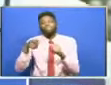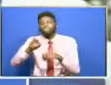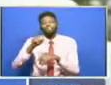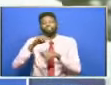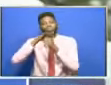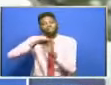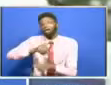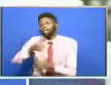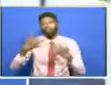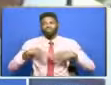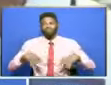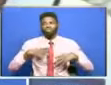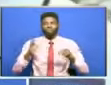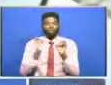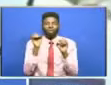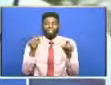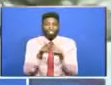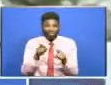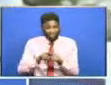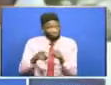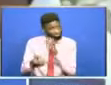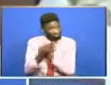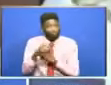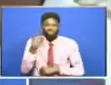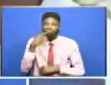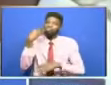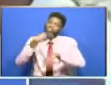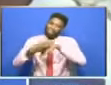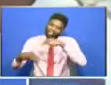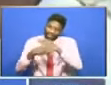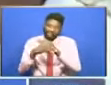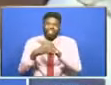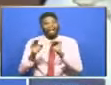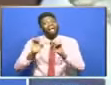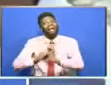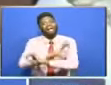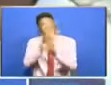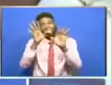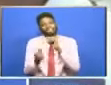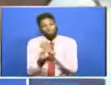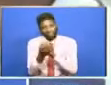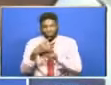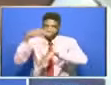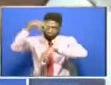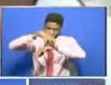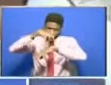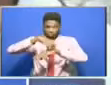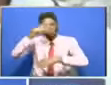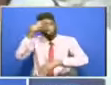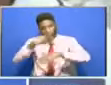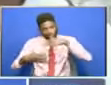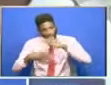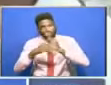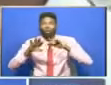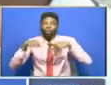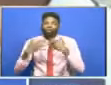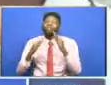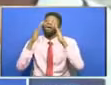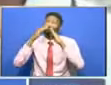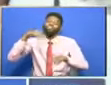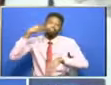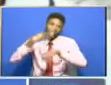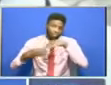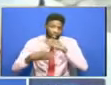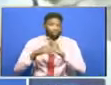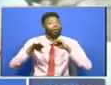na kama ni mradi atueleze ni nani anajenga, iwekwe pale bango isemekane ni msikiti unajengwa ama ni nyumba inajengwa ama